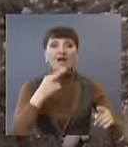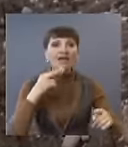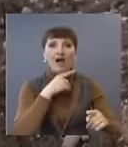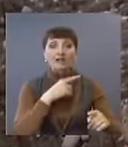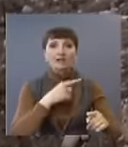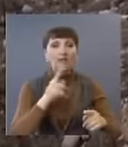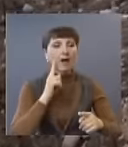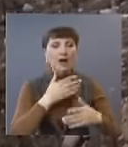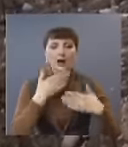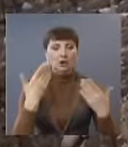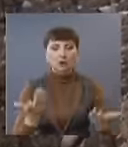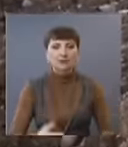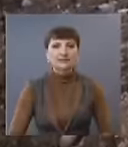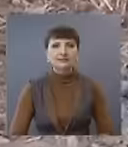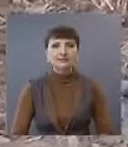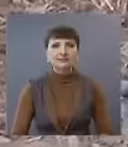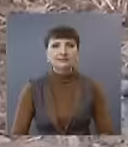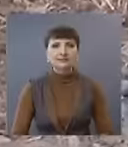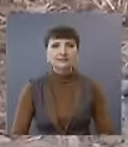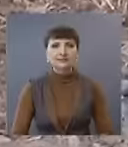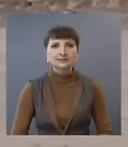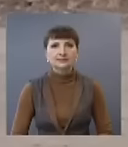яда пока не отмечалось.